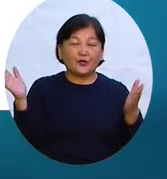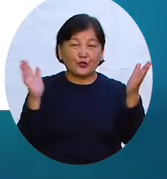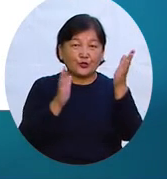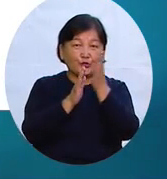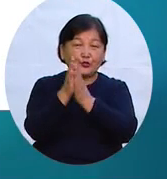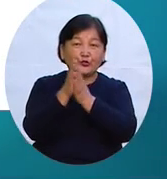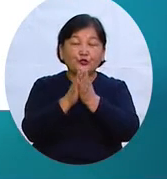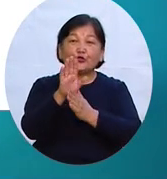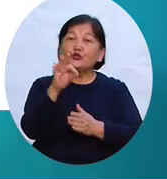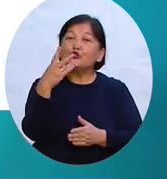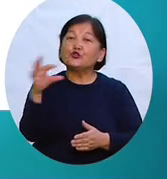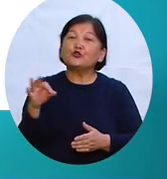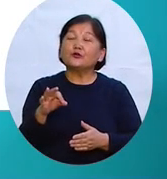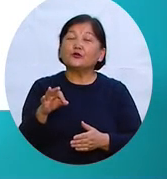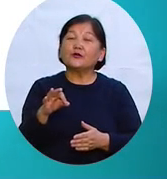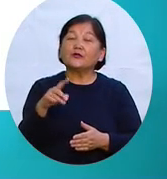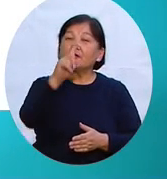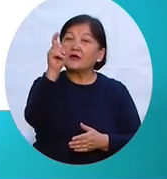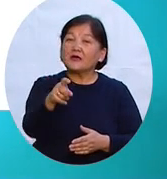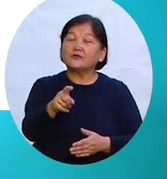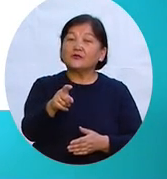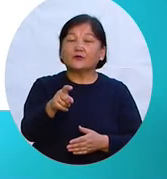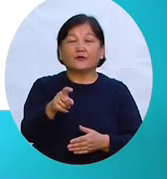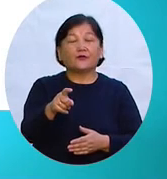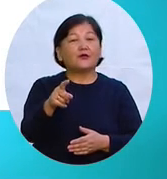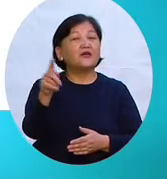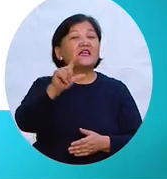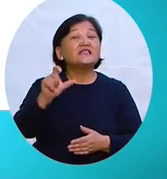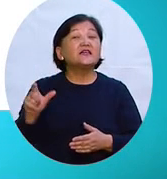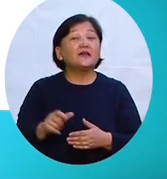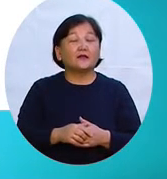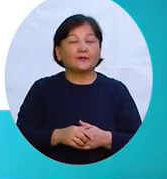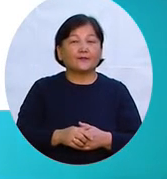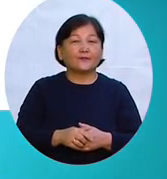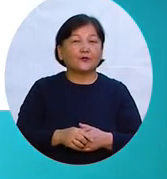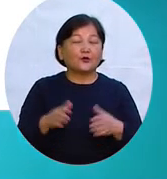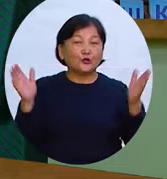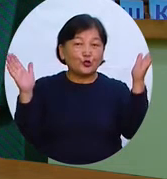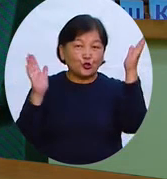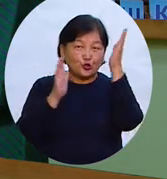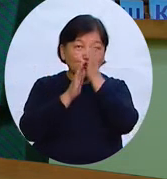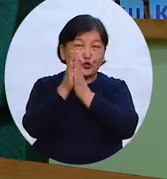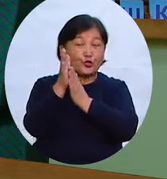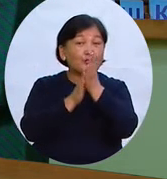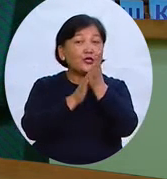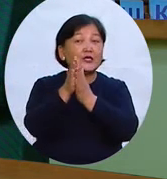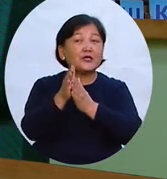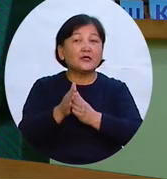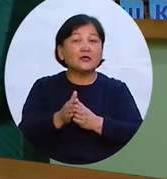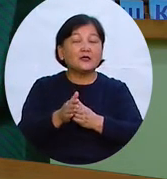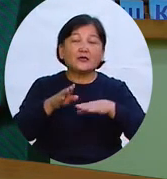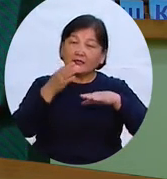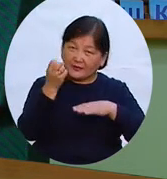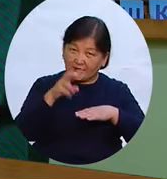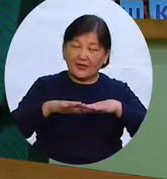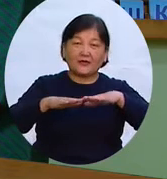асуултанд хариулагдаж байгаа учраас цагийг зааж байгаа. Хам сэдвээхээ хүрээнд. За, тэгвэл шүнийн, тийм ээ? Шүнийн